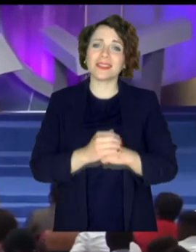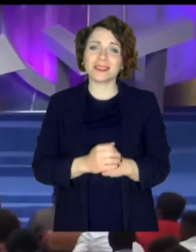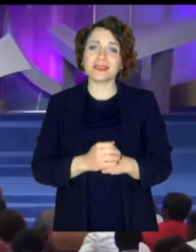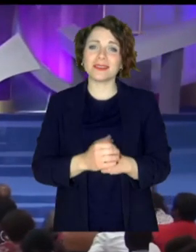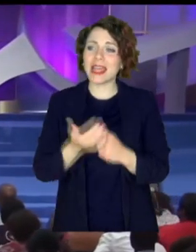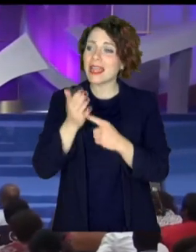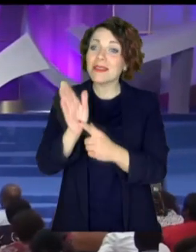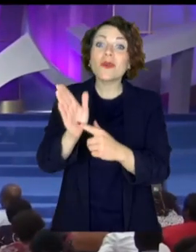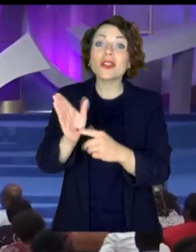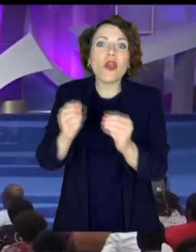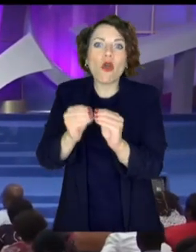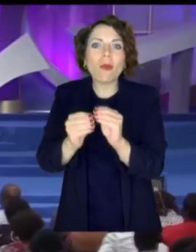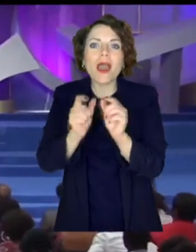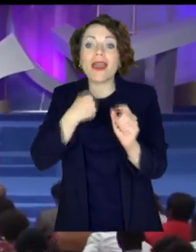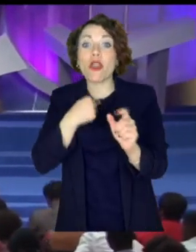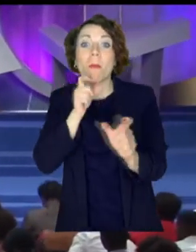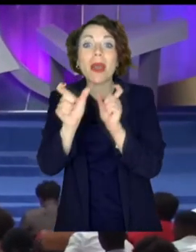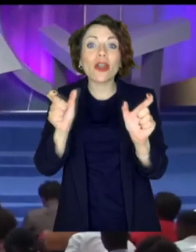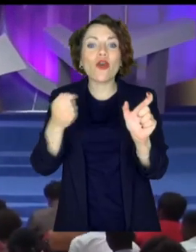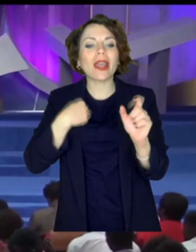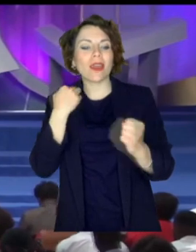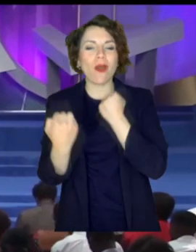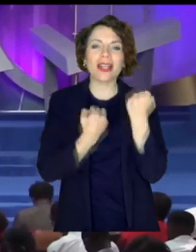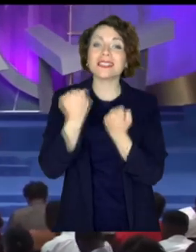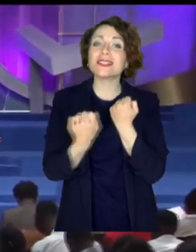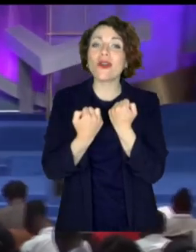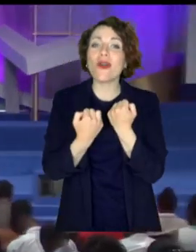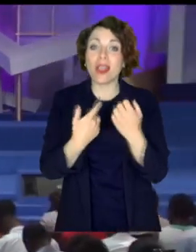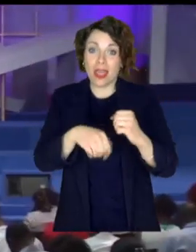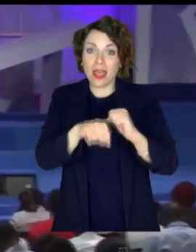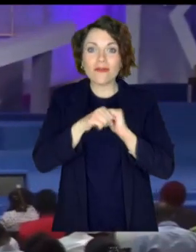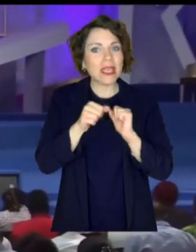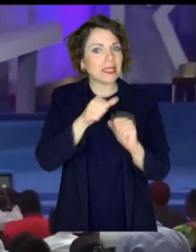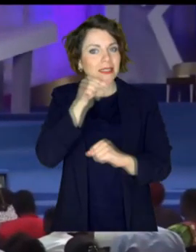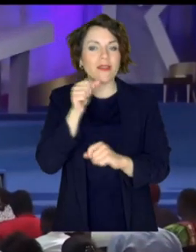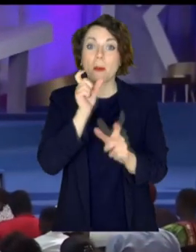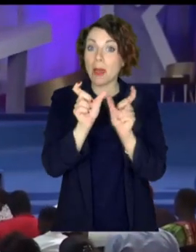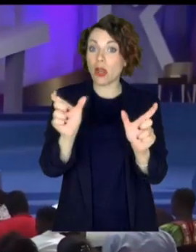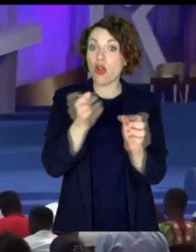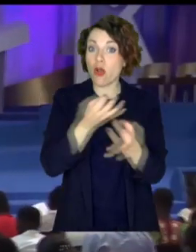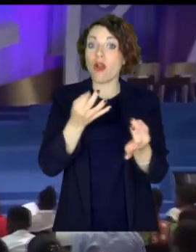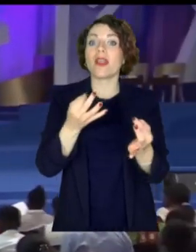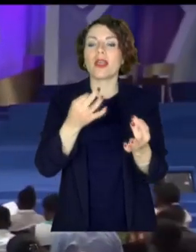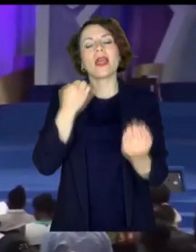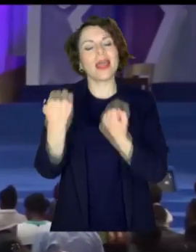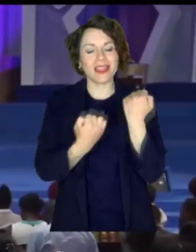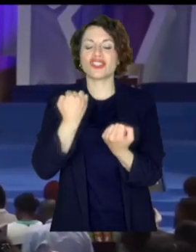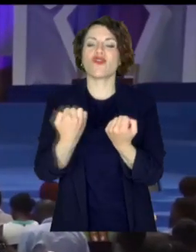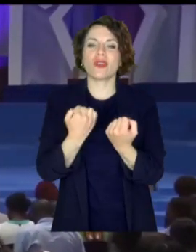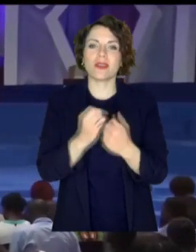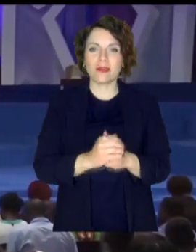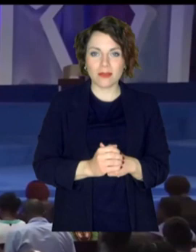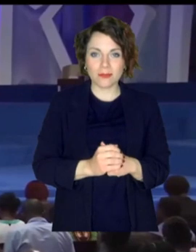La dimostrazione è nelle mie parole e nelle mie azioni. La fede si esprime con parole e azioni. Parole e